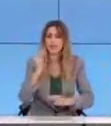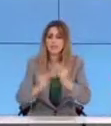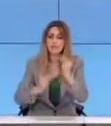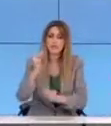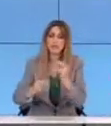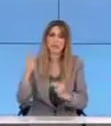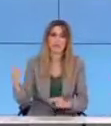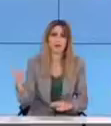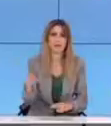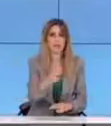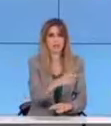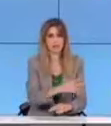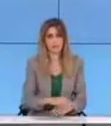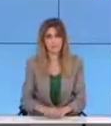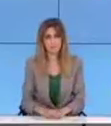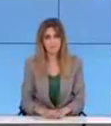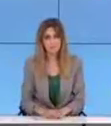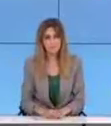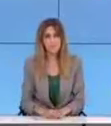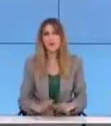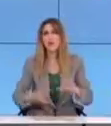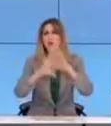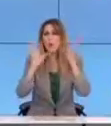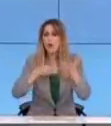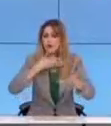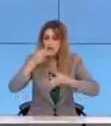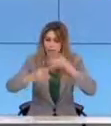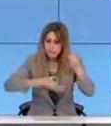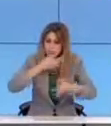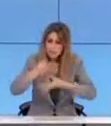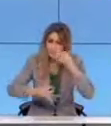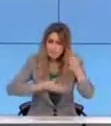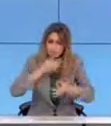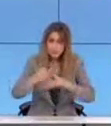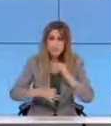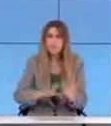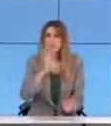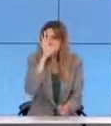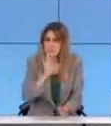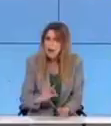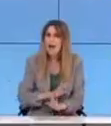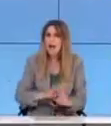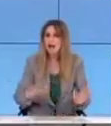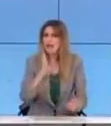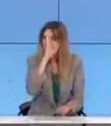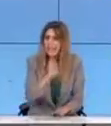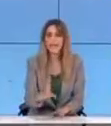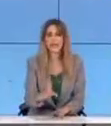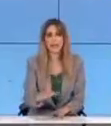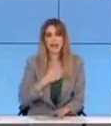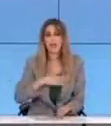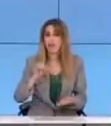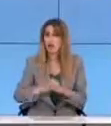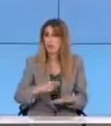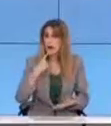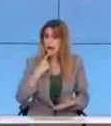λοιπόν τις σκέψεις, τις ειλικρινείς, θέλω για άλλη μια φορά να σας πω ότι είμαι ευτυχής που είμαι απέναντί σας. Θέλω να